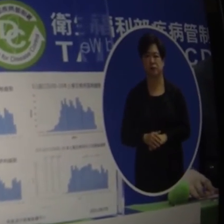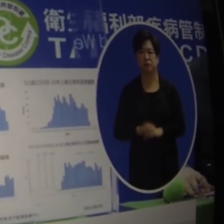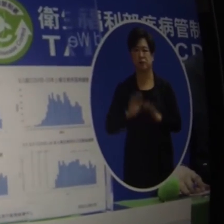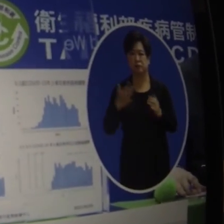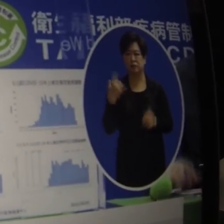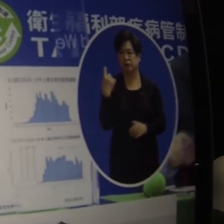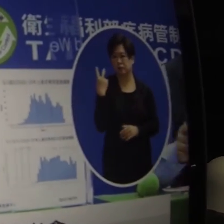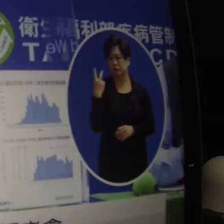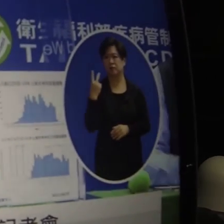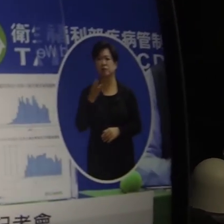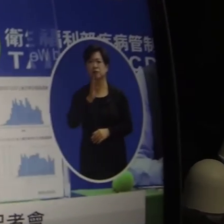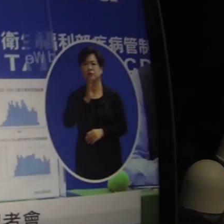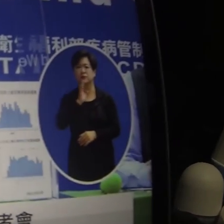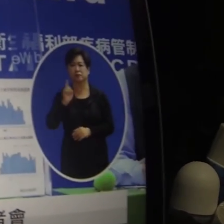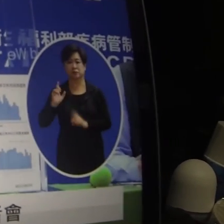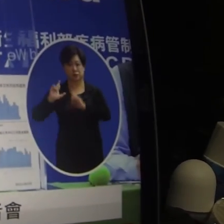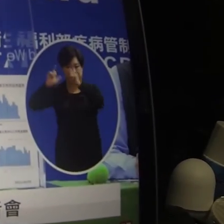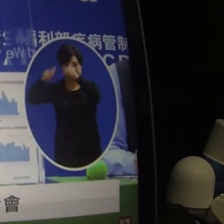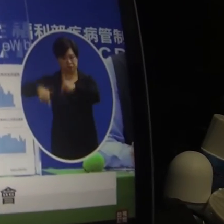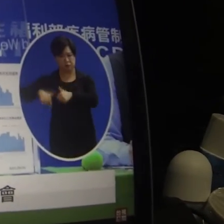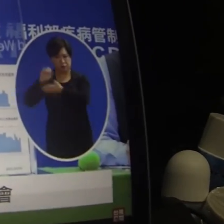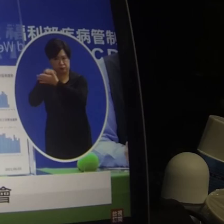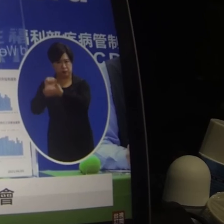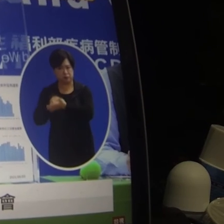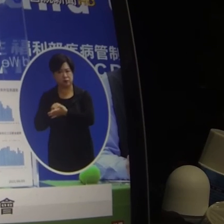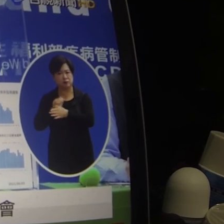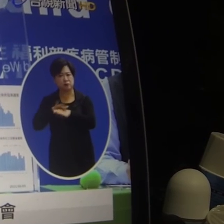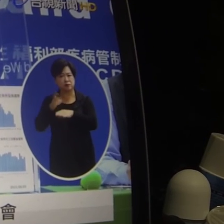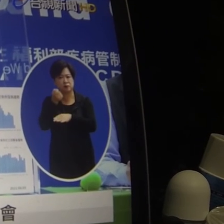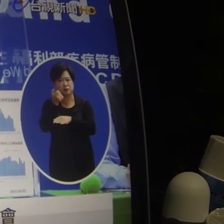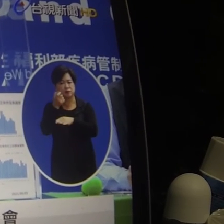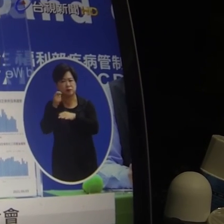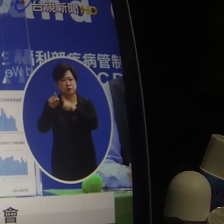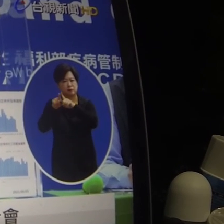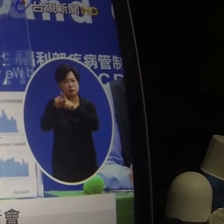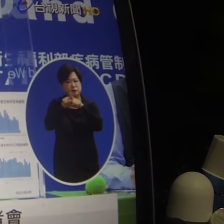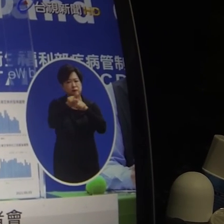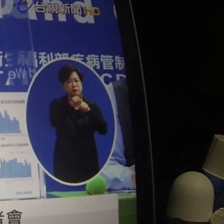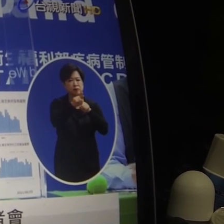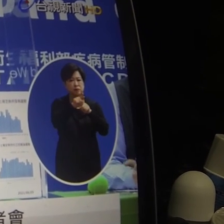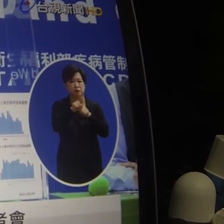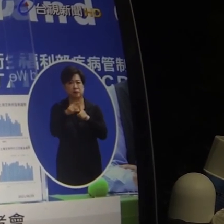2天当作当天的个案，那这样是会有一点失真哈、啊。那前段时间前面当然是。